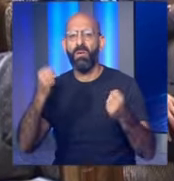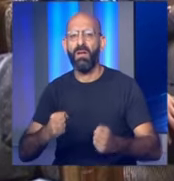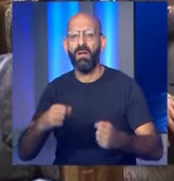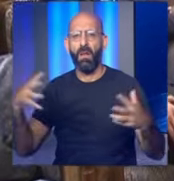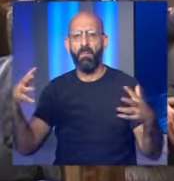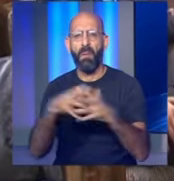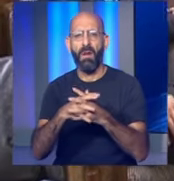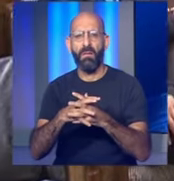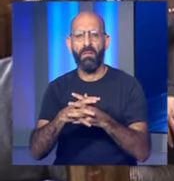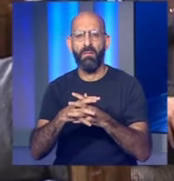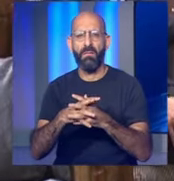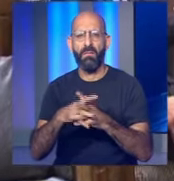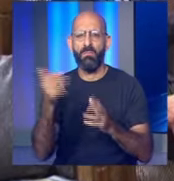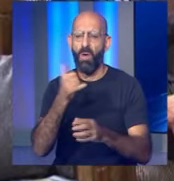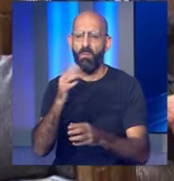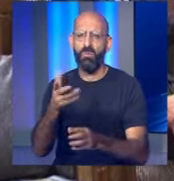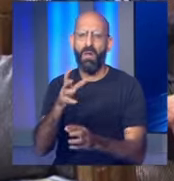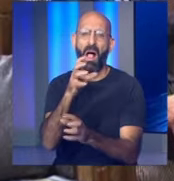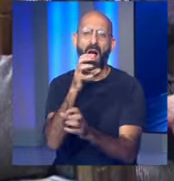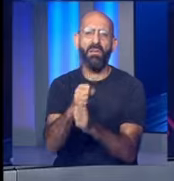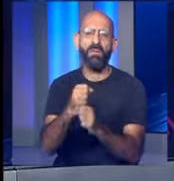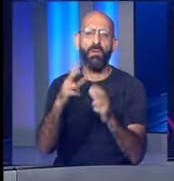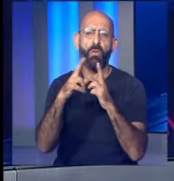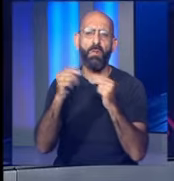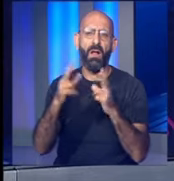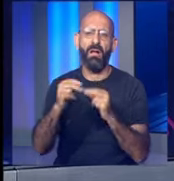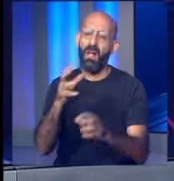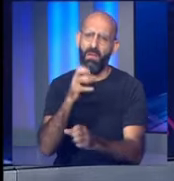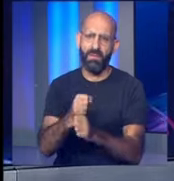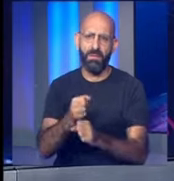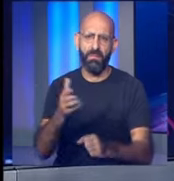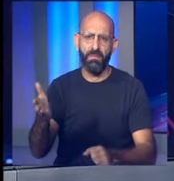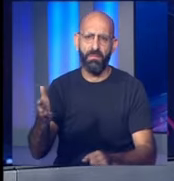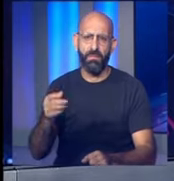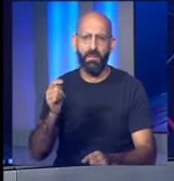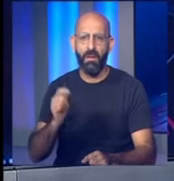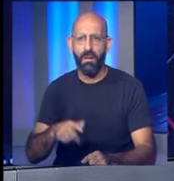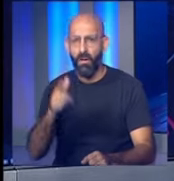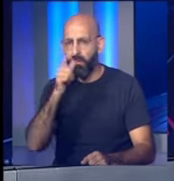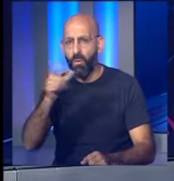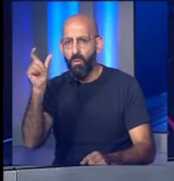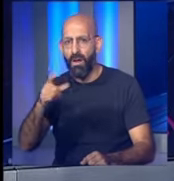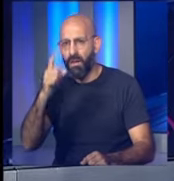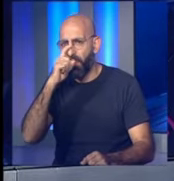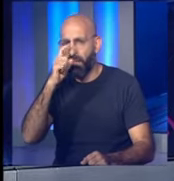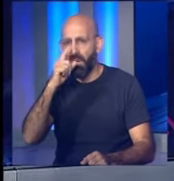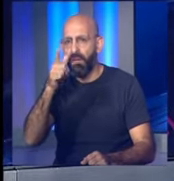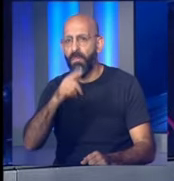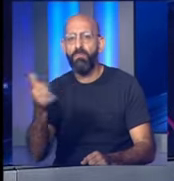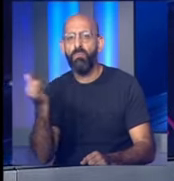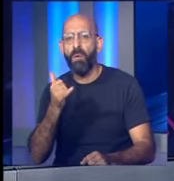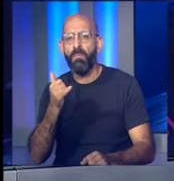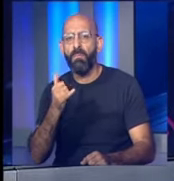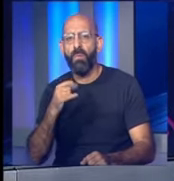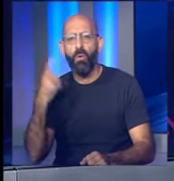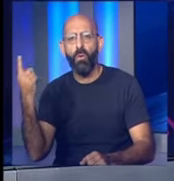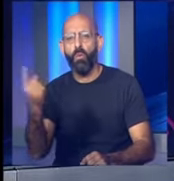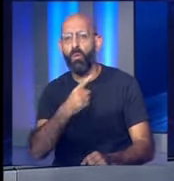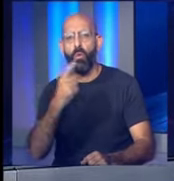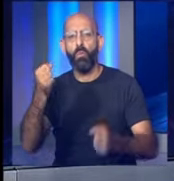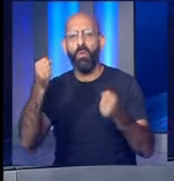إلى وقف إطلاق النار، مشددا على أهمية الوحدة الوطنية في مواجهة التحديات وحماية أمن لبنان